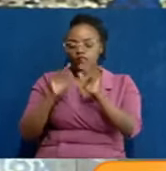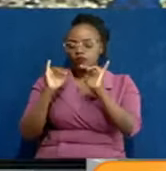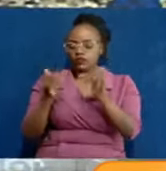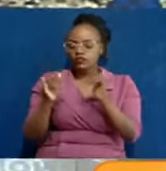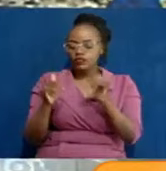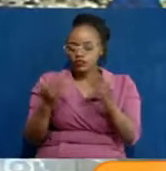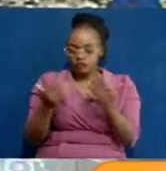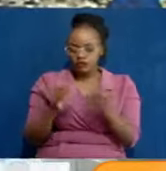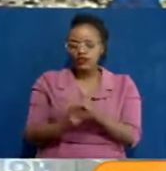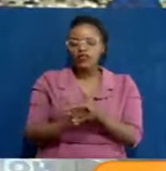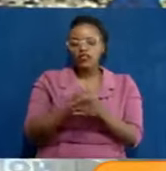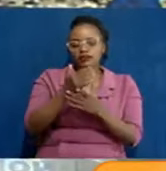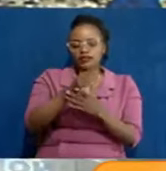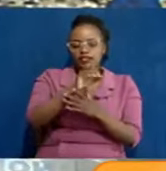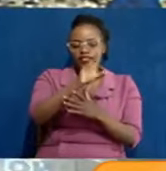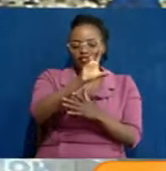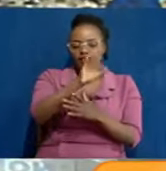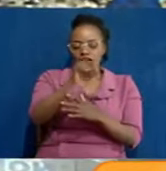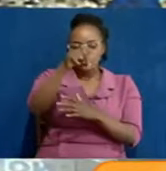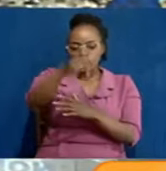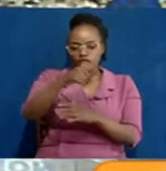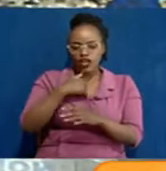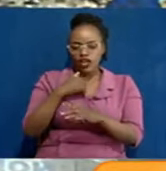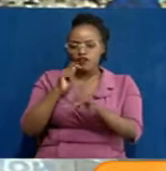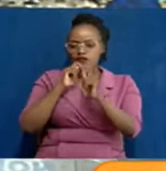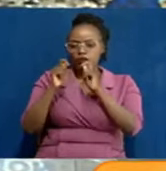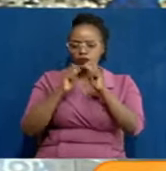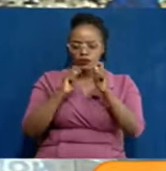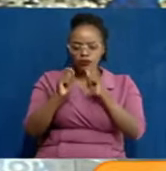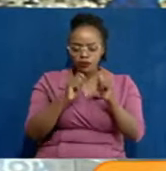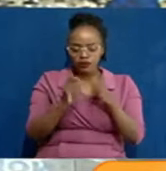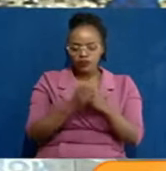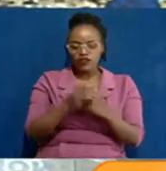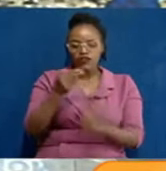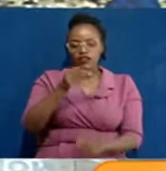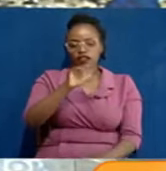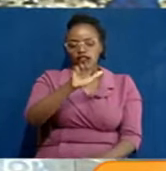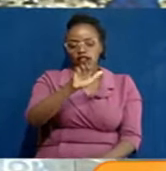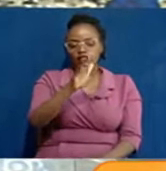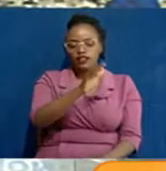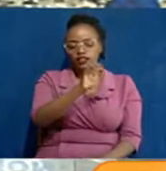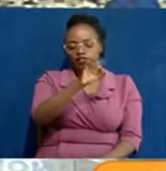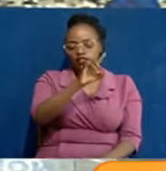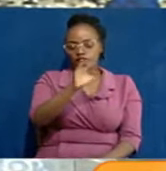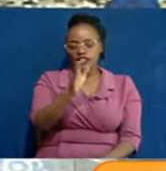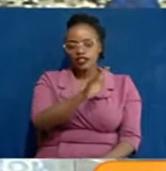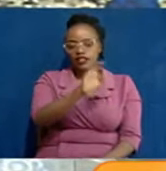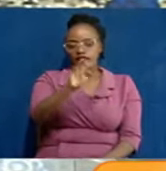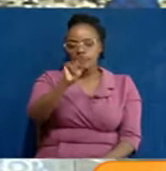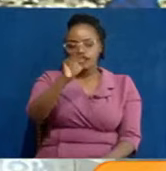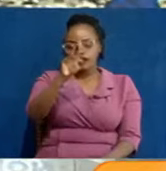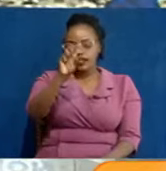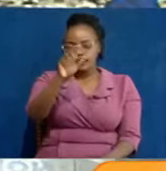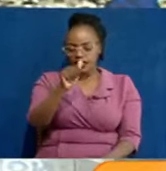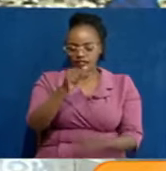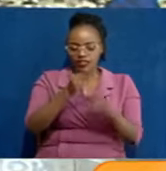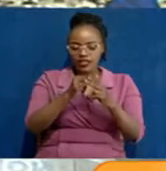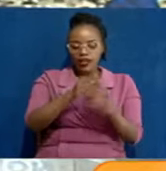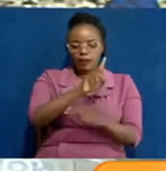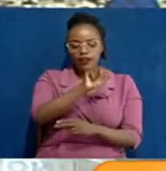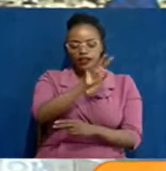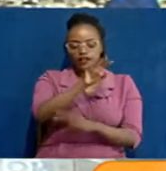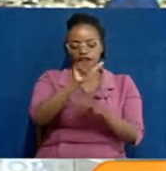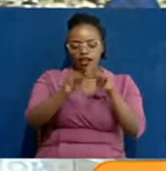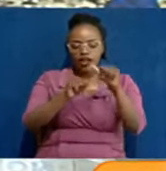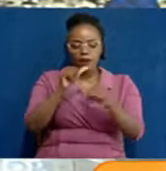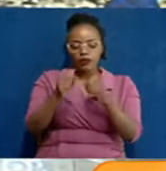taarifa kwamba maafisa wa uchunguzi hii leo wamemhoji mkurugenzi wa shule ya Hillside Darasha Academy David Kinywa kuhusiana na mkasa wa